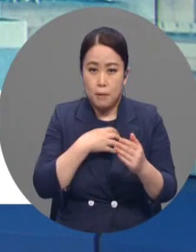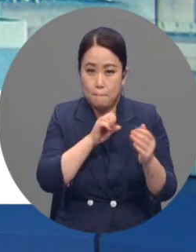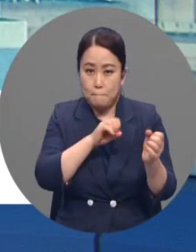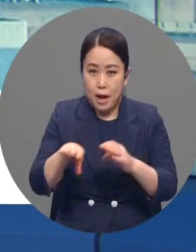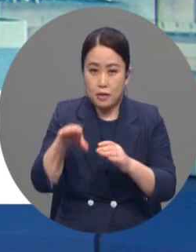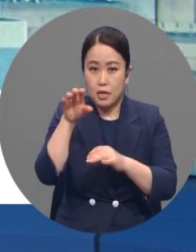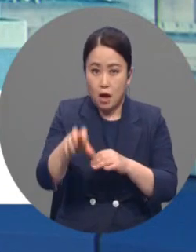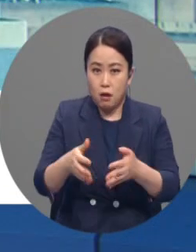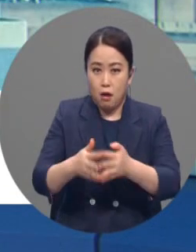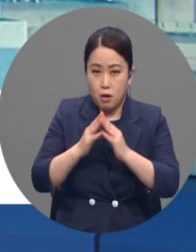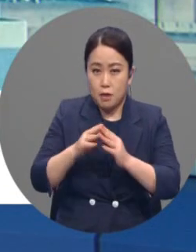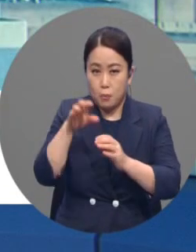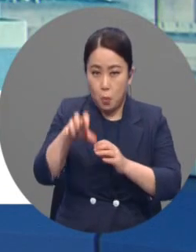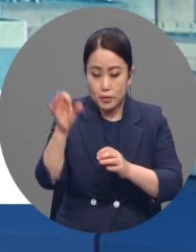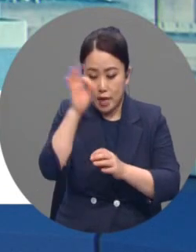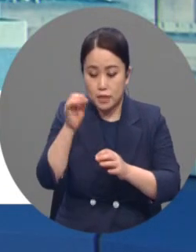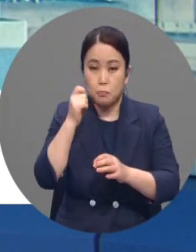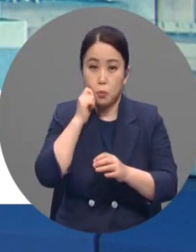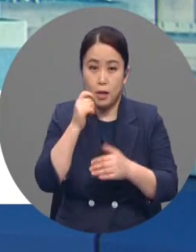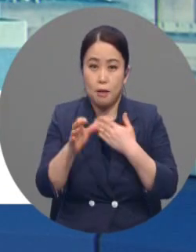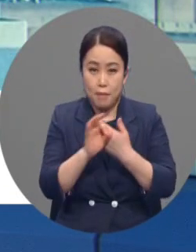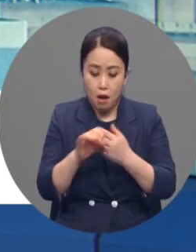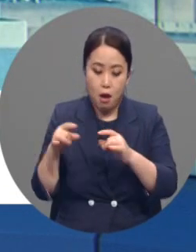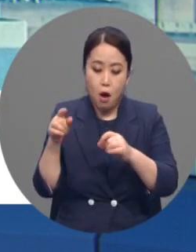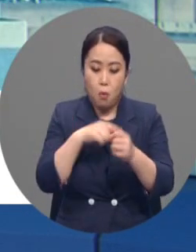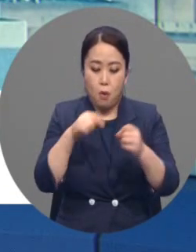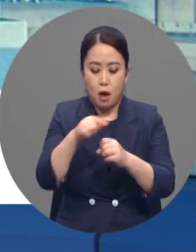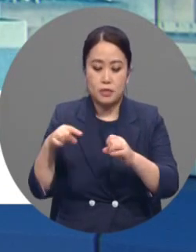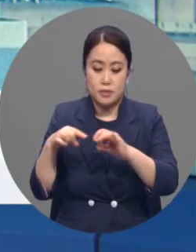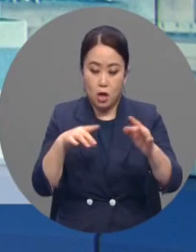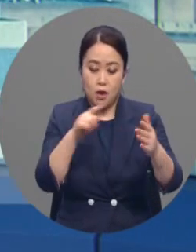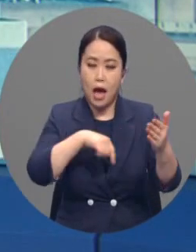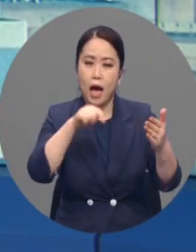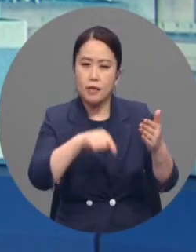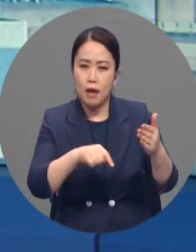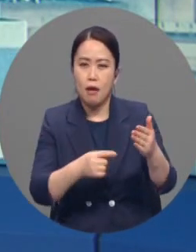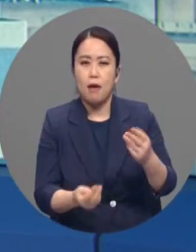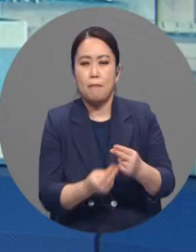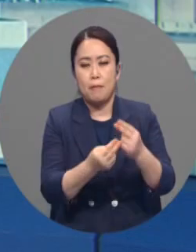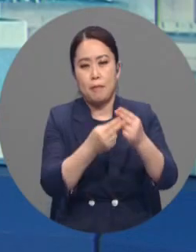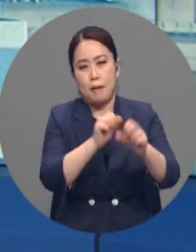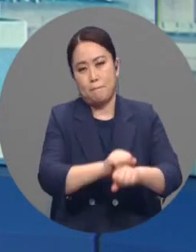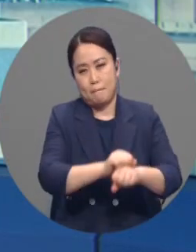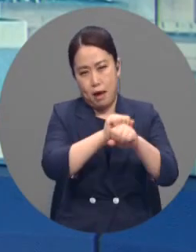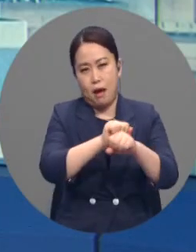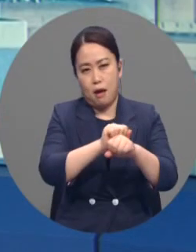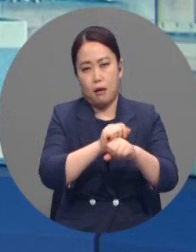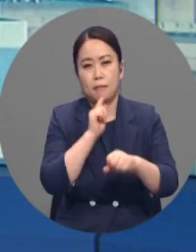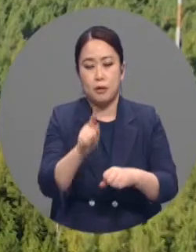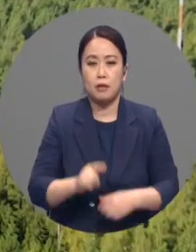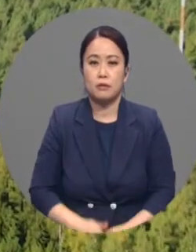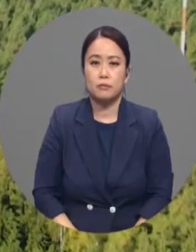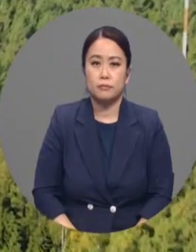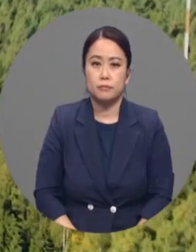시설에 핵폐기물을 쌓아두게 될 거라는 우려가 높습니다. 윤파랑 기자입니다.